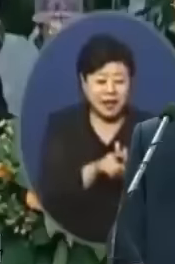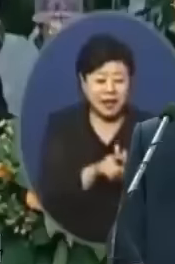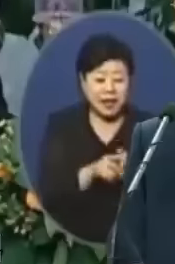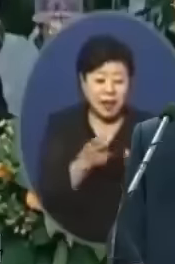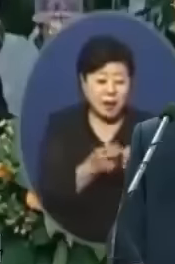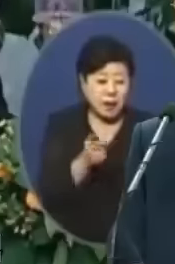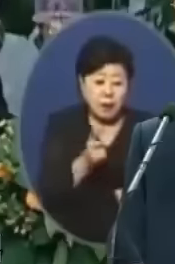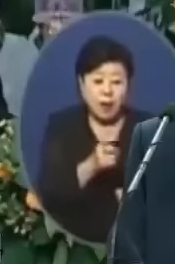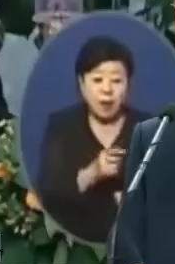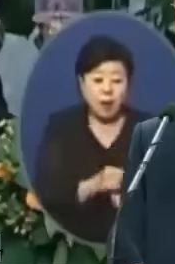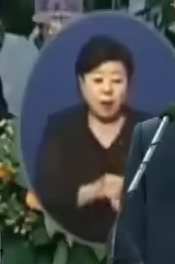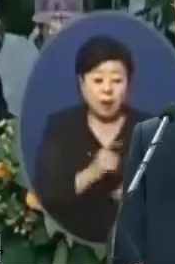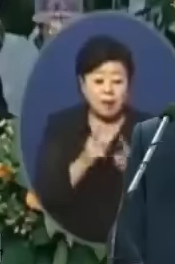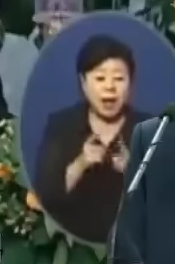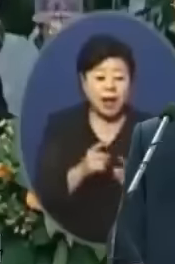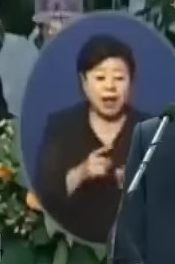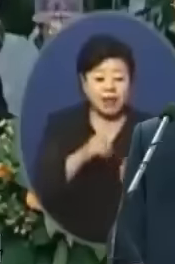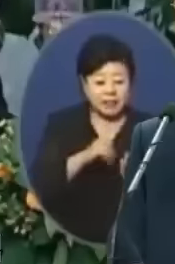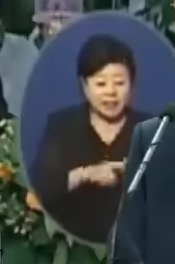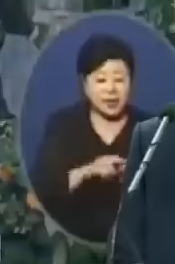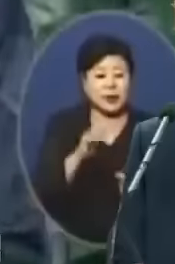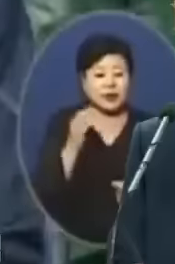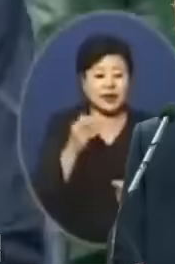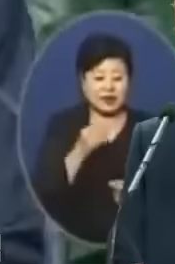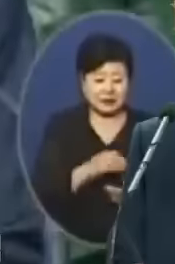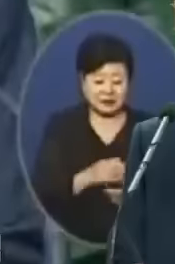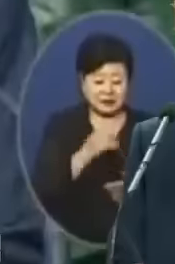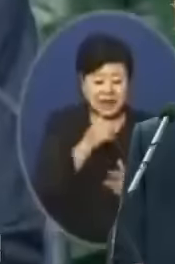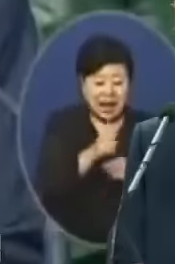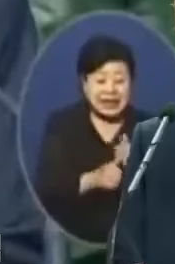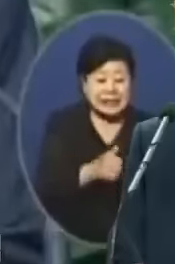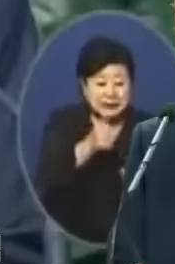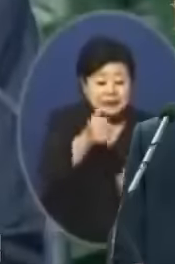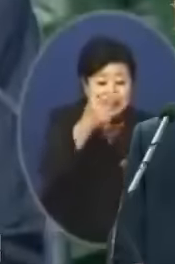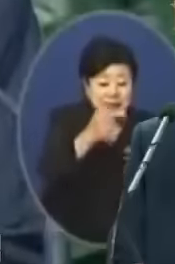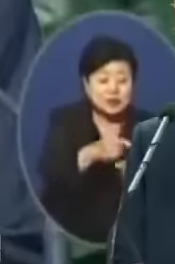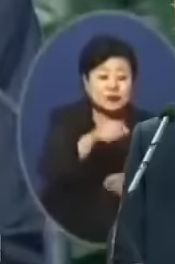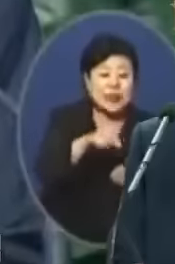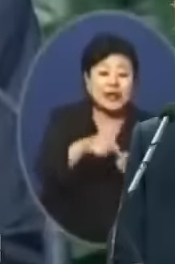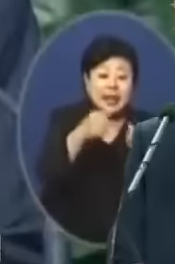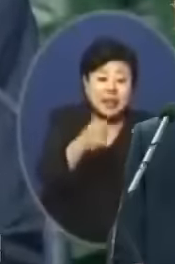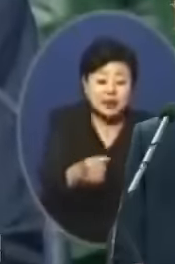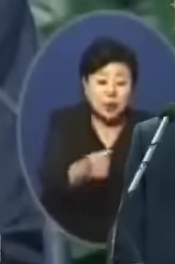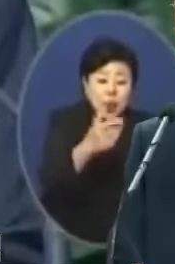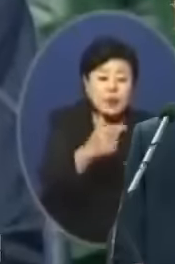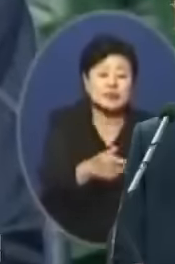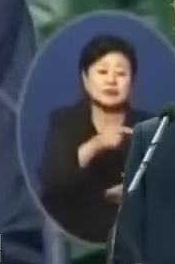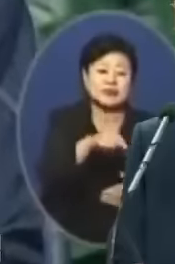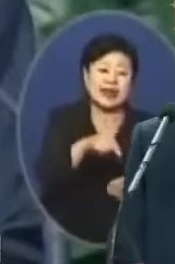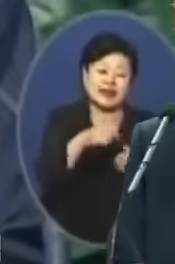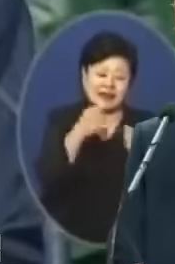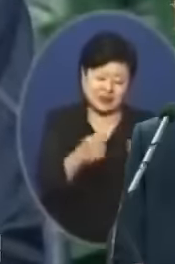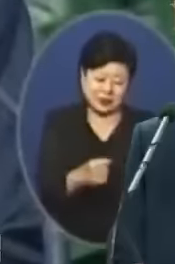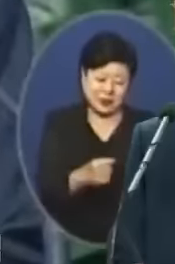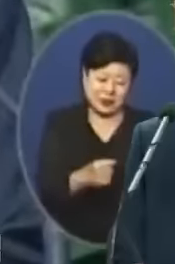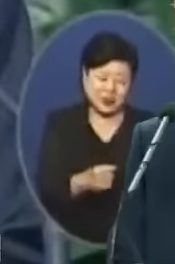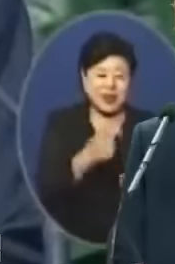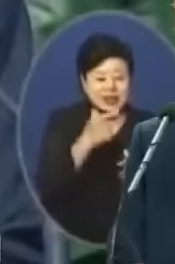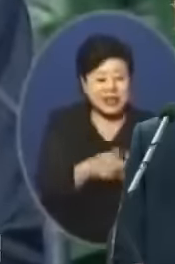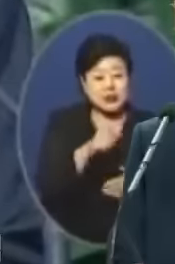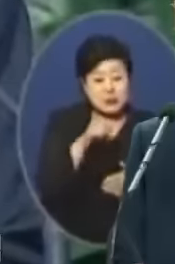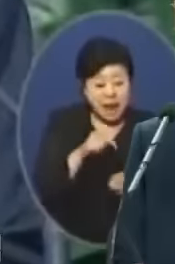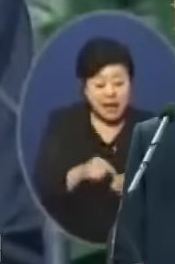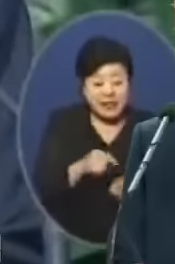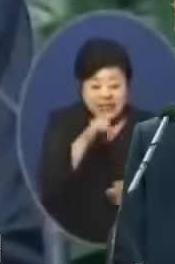믿습니까? 그렇게 말을 하면 되는 것입니다. 예수님은 하나님 안에, 하나님은 예수님 안에 계시고 예수님은 내 안에 계시고 나도 예수님